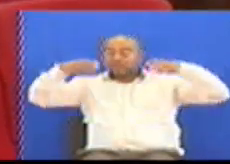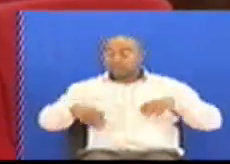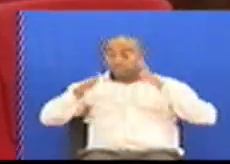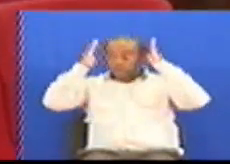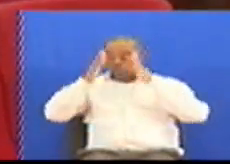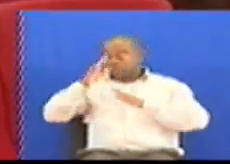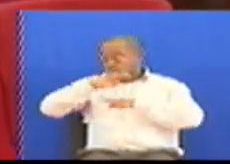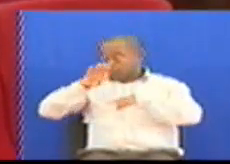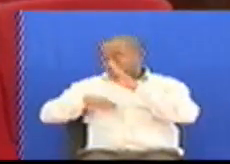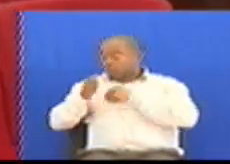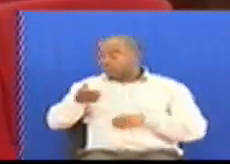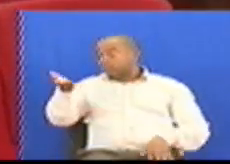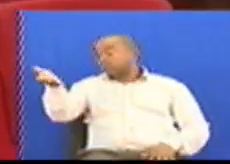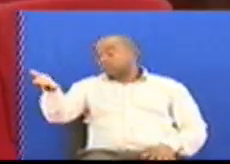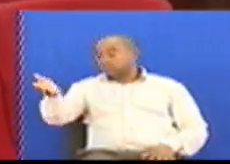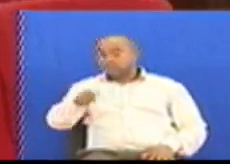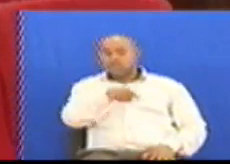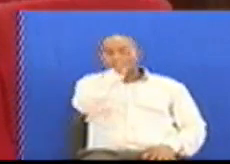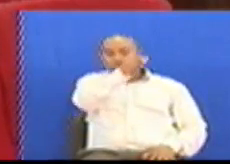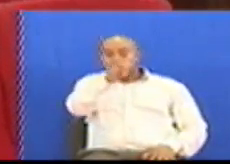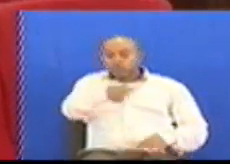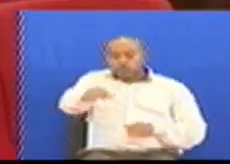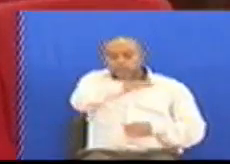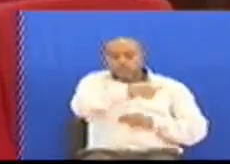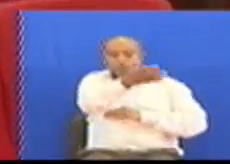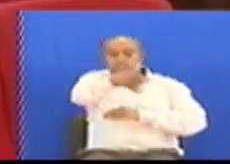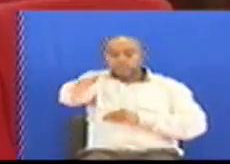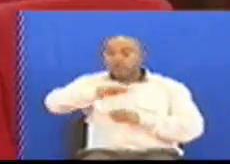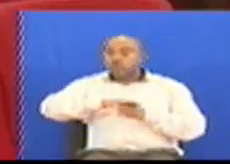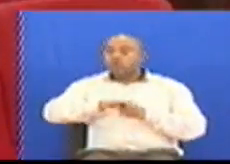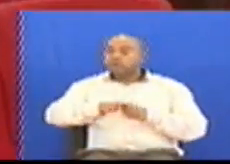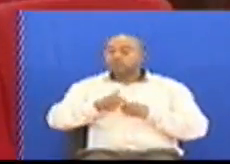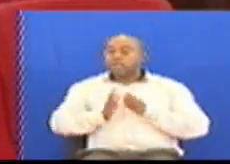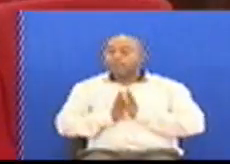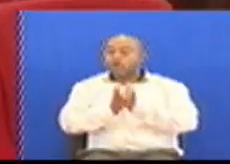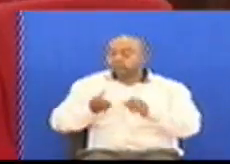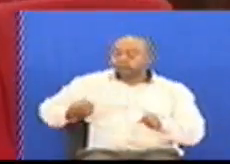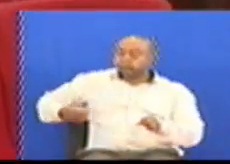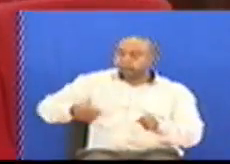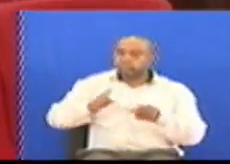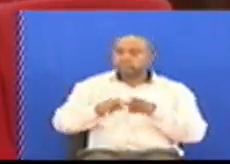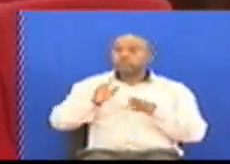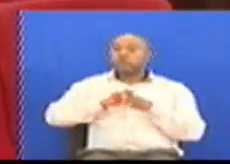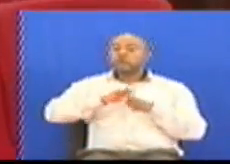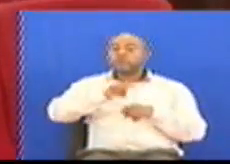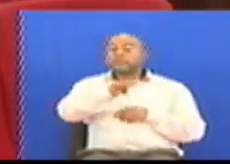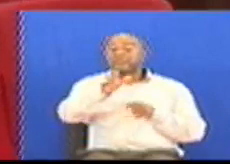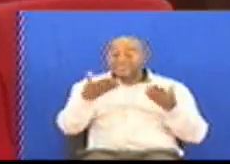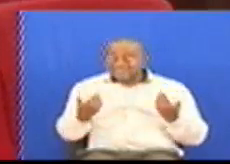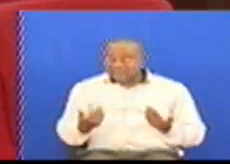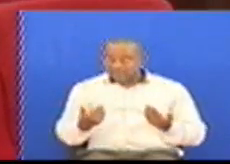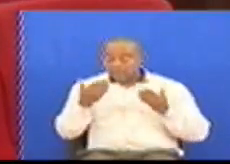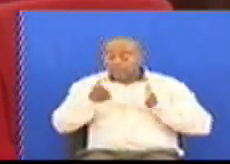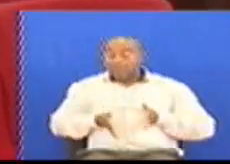spika, wananchi wa ukanda wa ziwa walikuwa wanatumia maboti, walikuwa wanatumia meli ya Liemba. Leo barabara